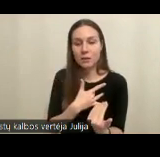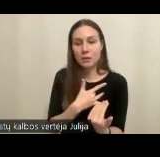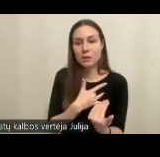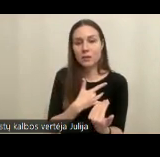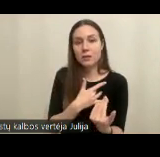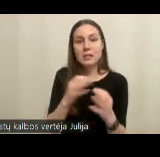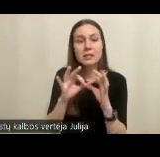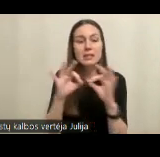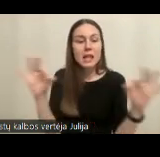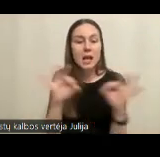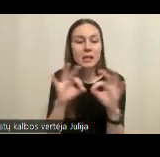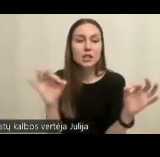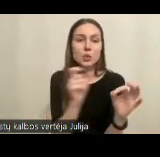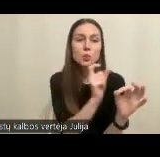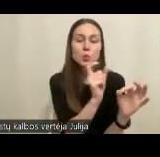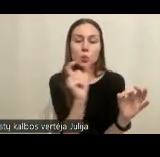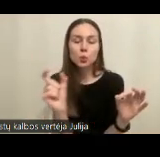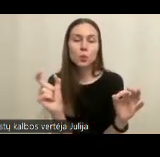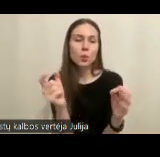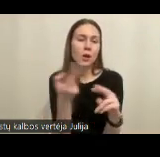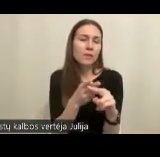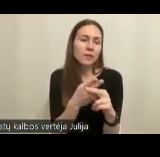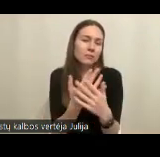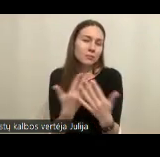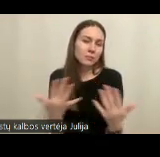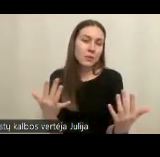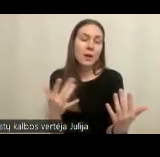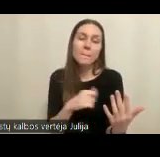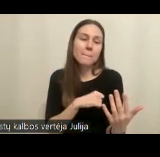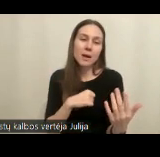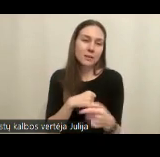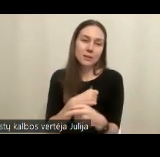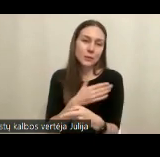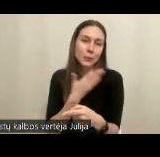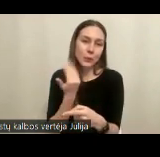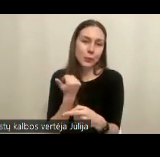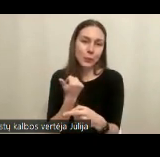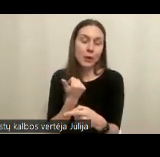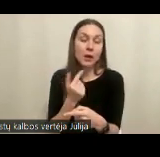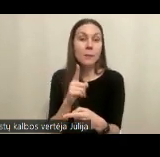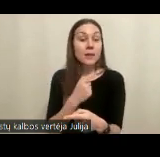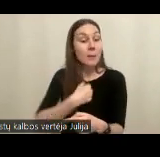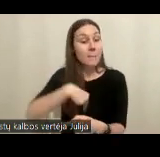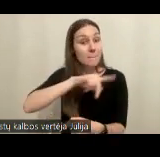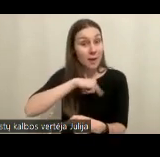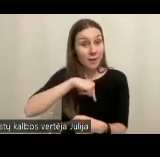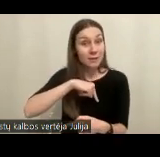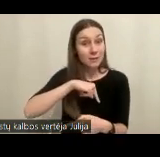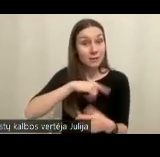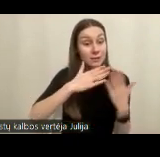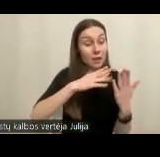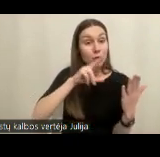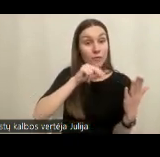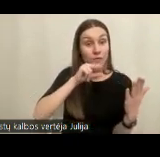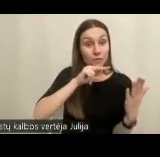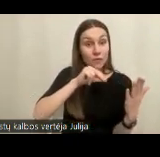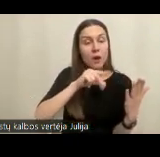dėl kitų dalykų, taigi jie patys galbūt to nedaro. Bet kaip mes tai darome, mes